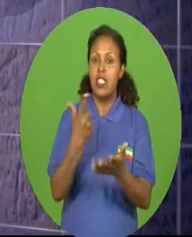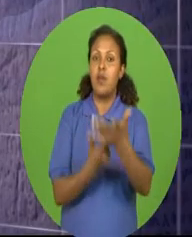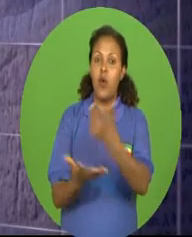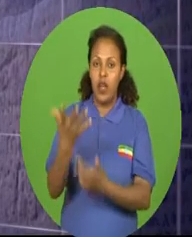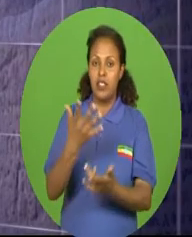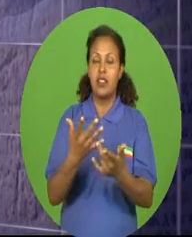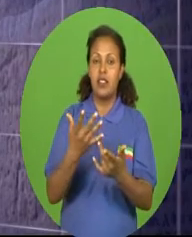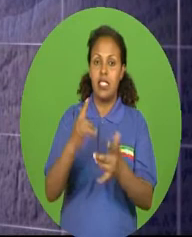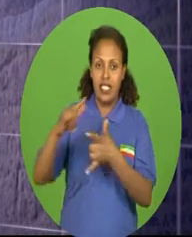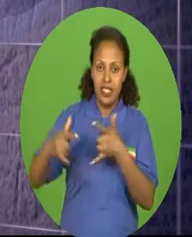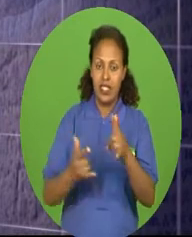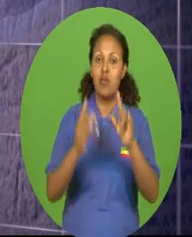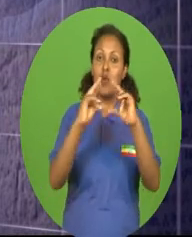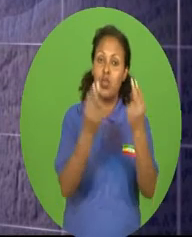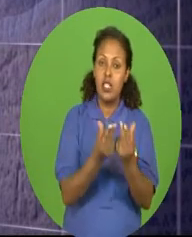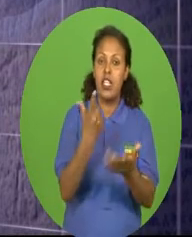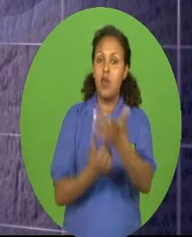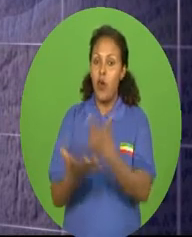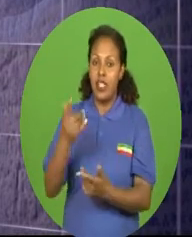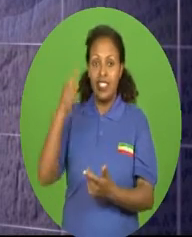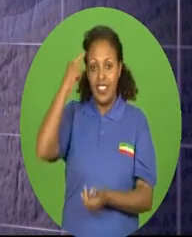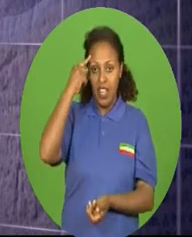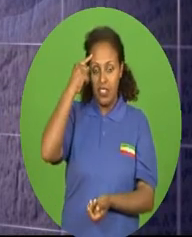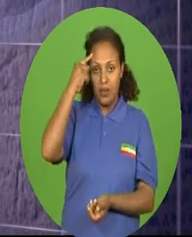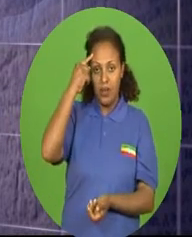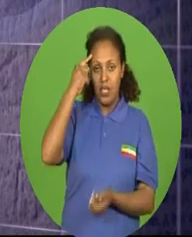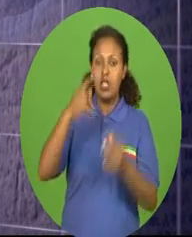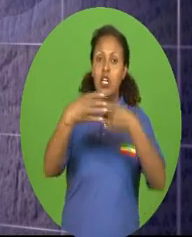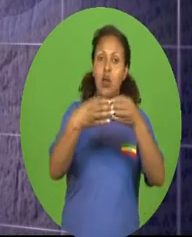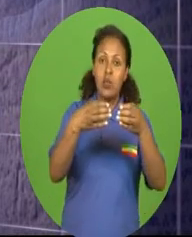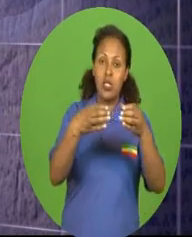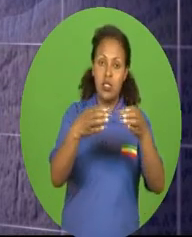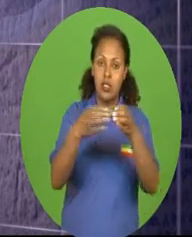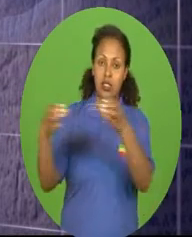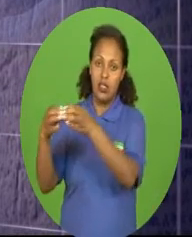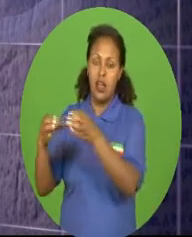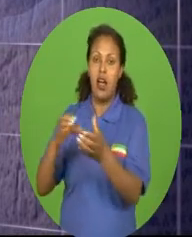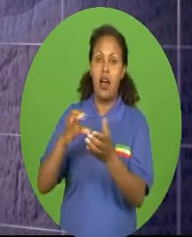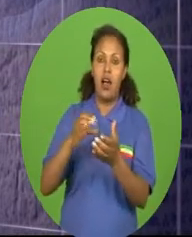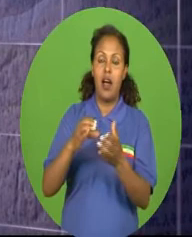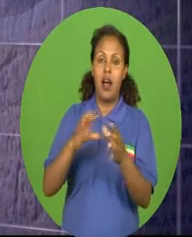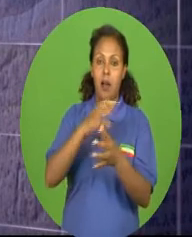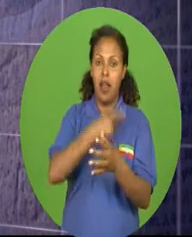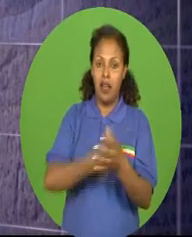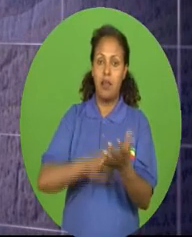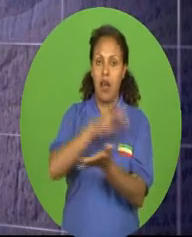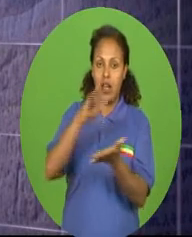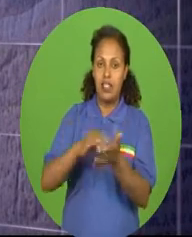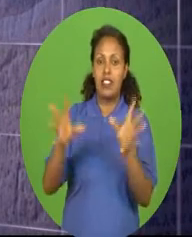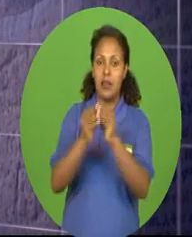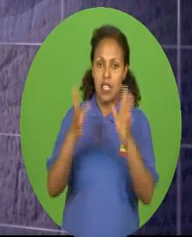በቡድን የመወያየት ስልት እንዲሁም በቡድን ለመወያየት ሲታሰብ ከቡድን አባላት መካከል